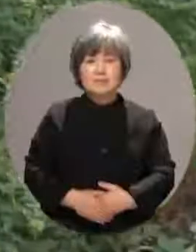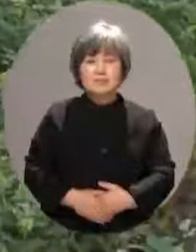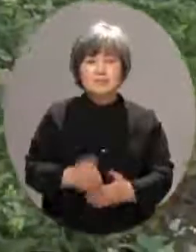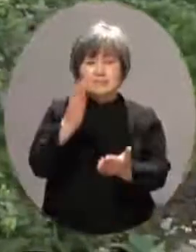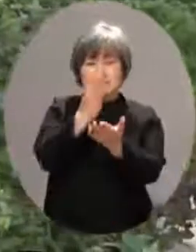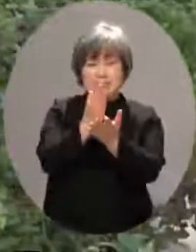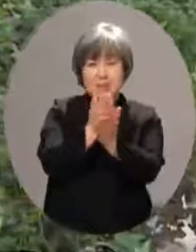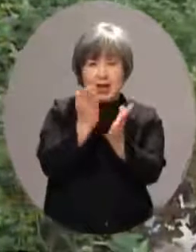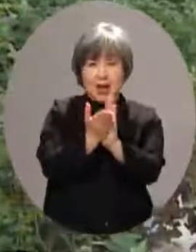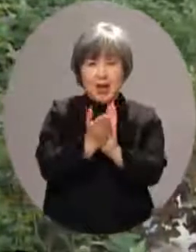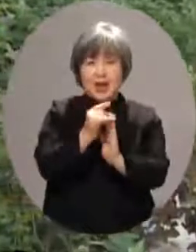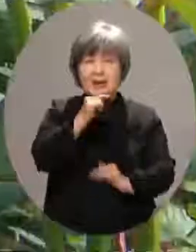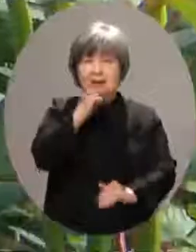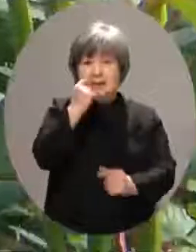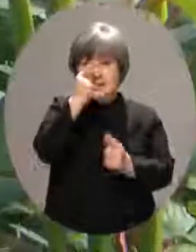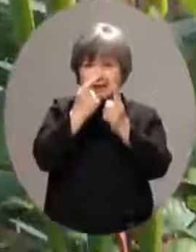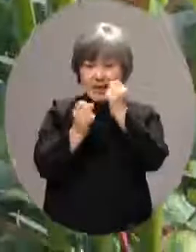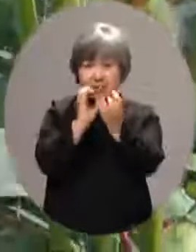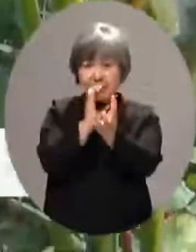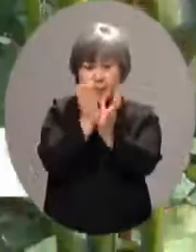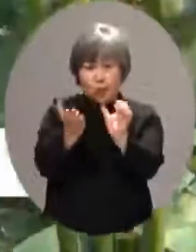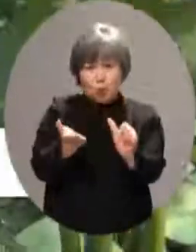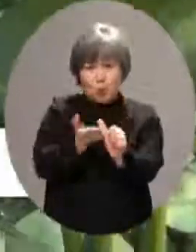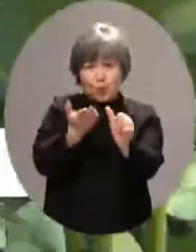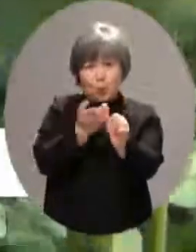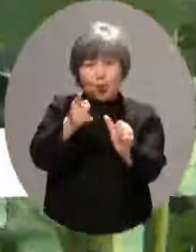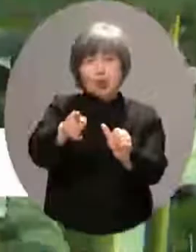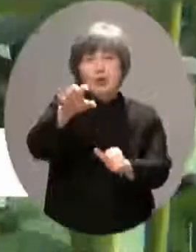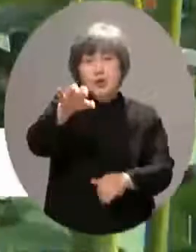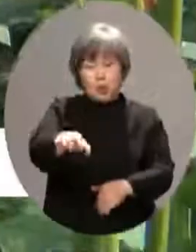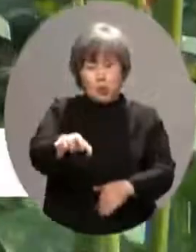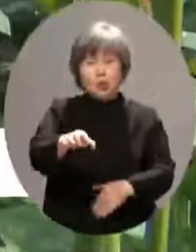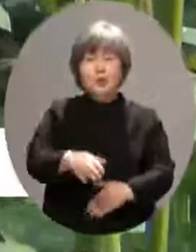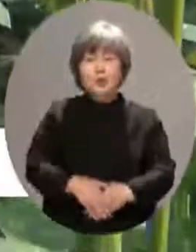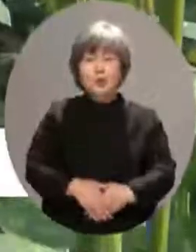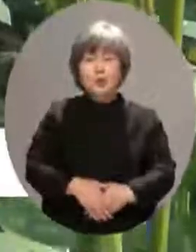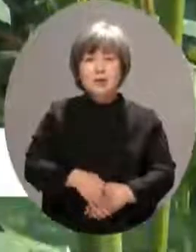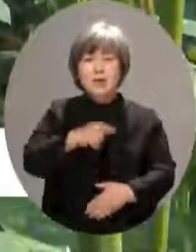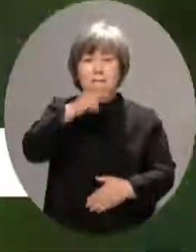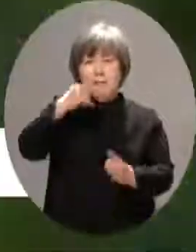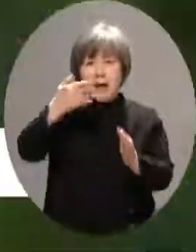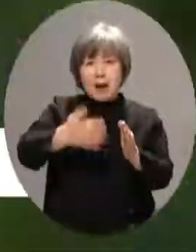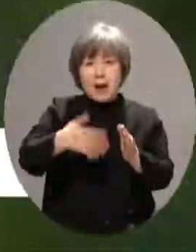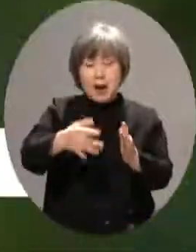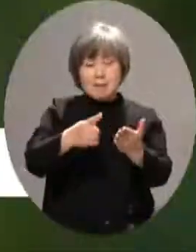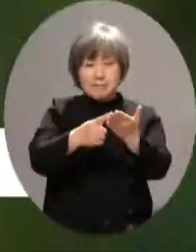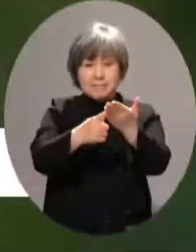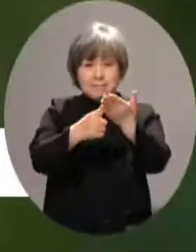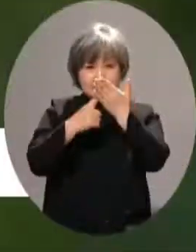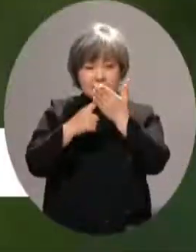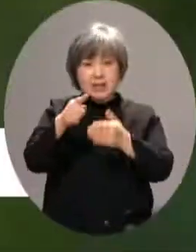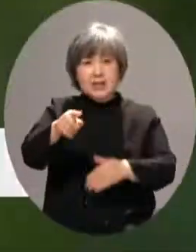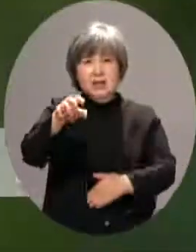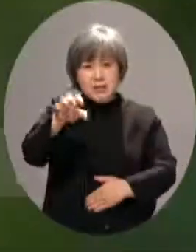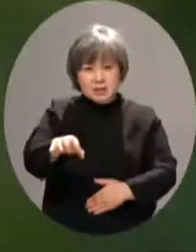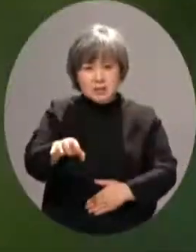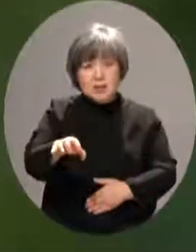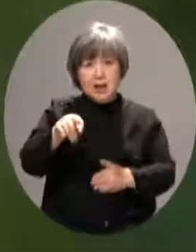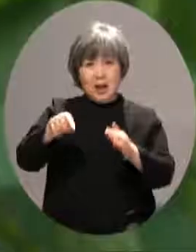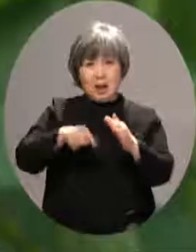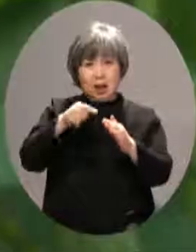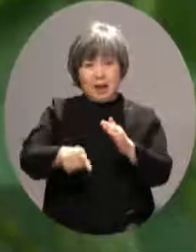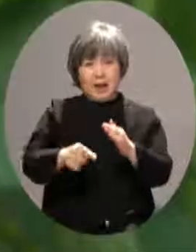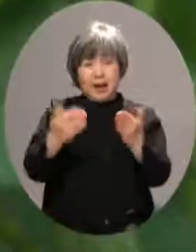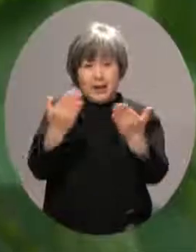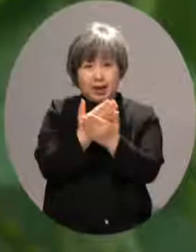다양한 품종의 장미가 함께 자라고 있는 화훼 시설 분홍빛을 서서히 드러내고 있는 이 품종은 국내에서